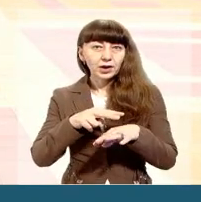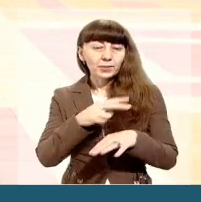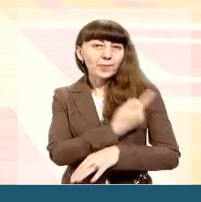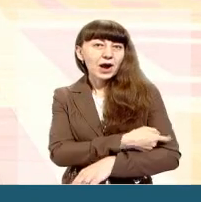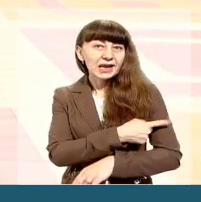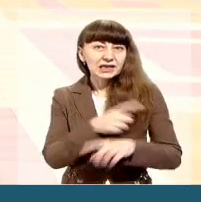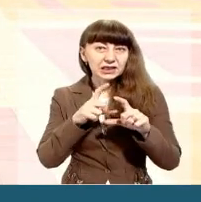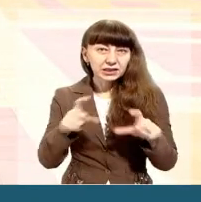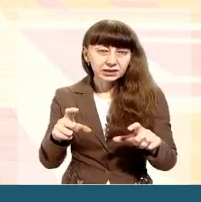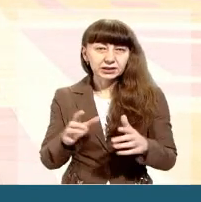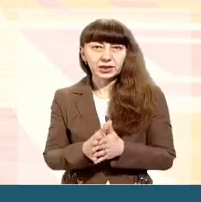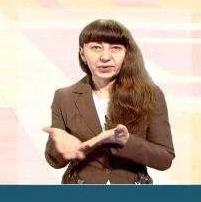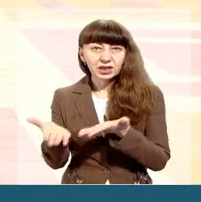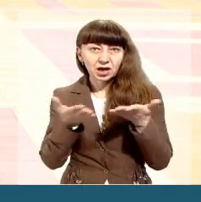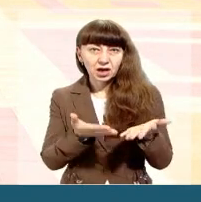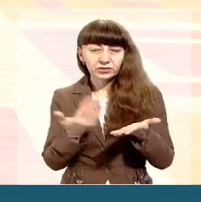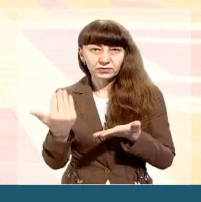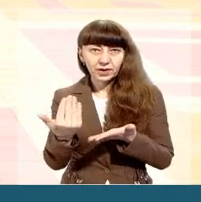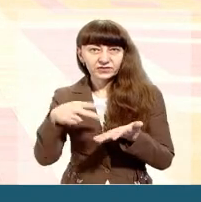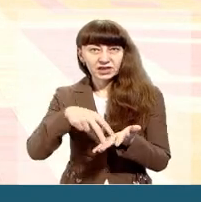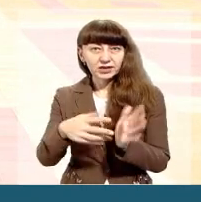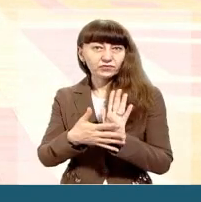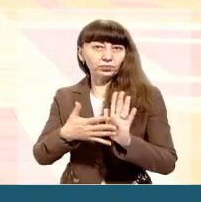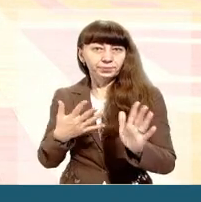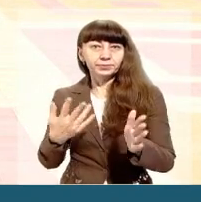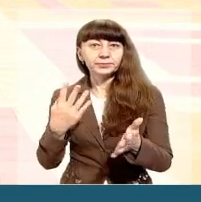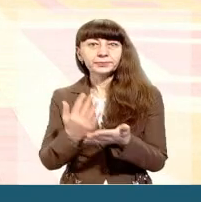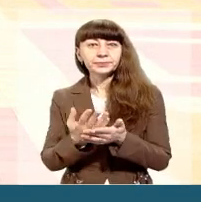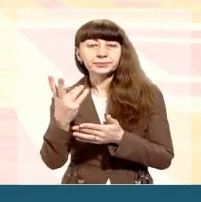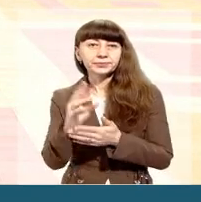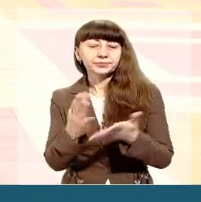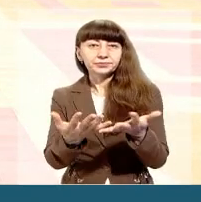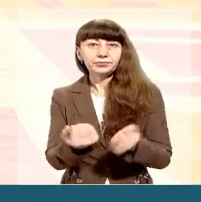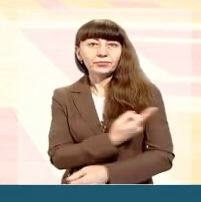поликлиники и предлагают встать в очередь в поликлинике